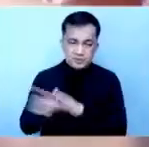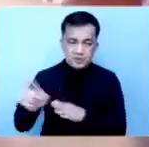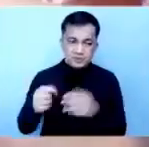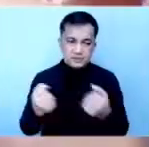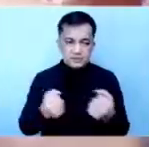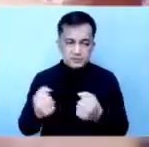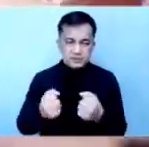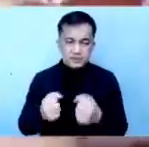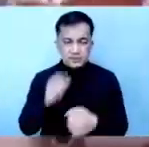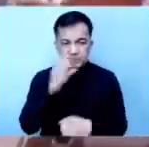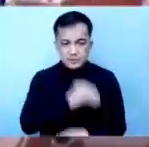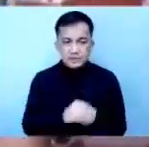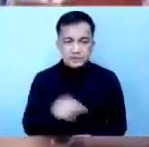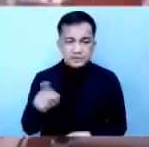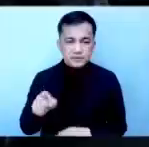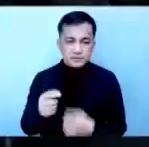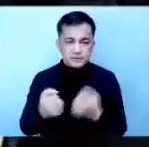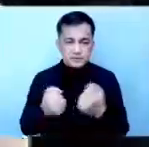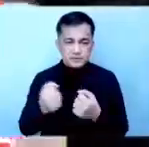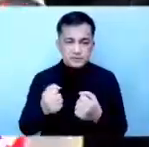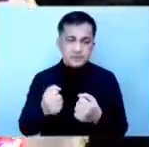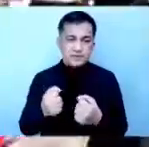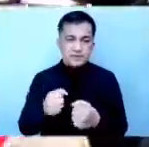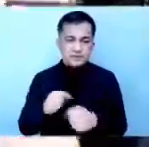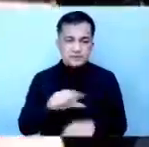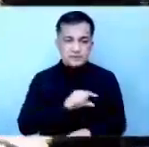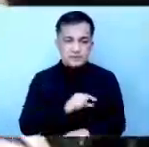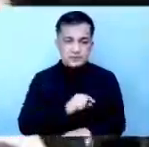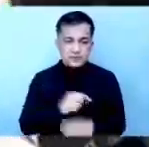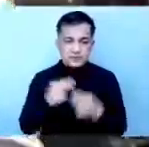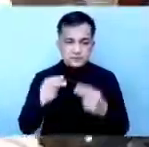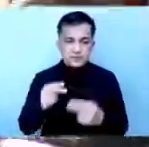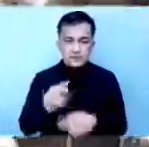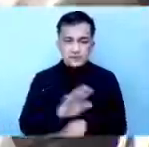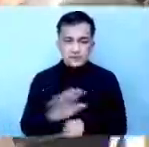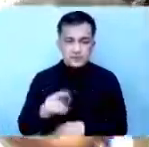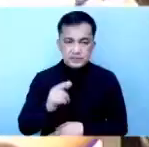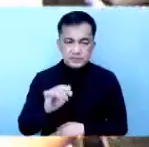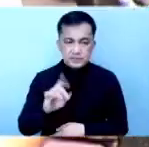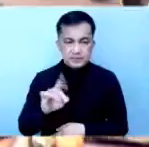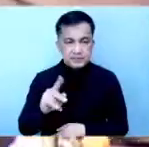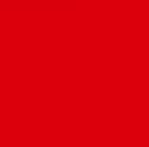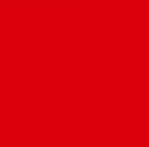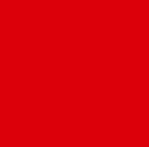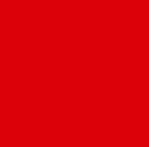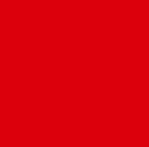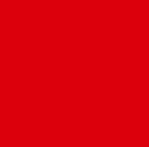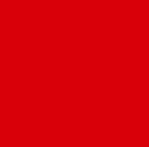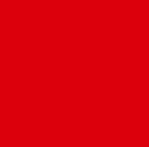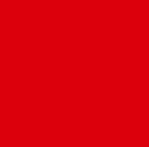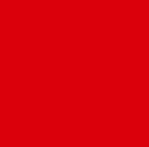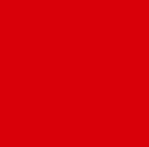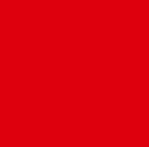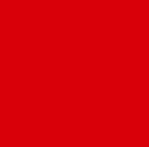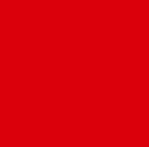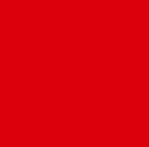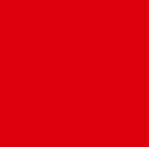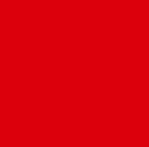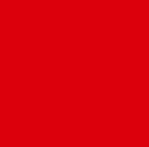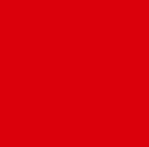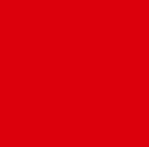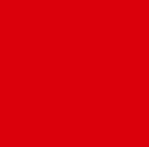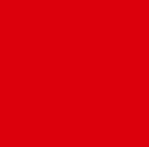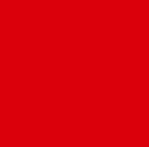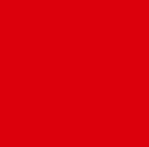mga nambabastos sa mga traffic enforcer. Nagbabalita mula sa frontline, Gerard De La Peña, News 5. Mga kapatid, me and